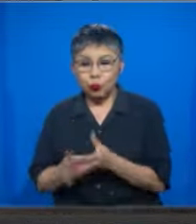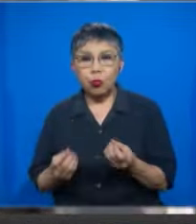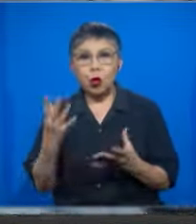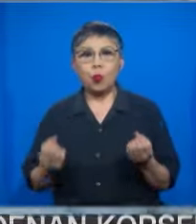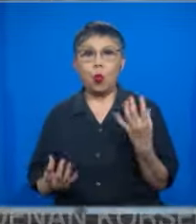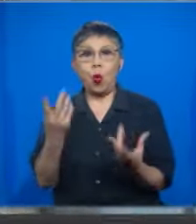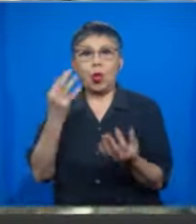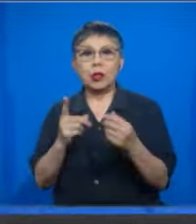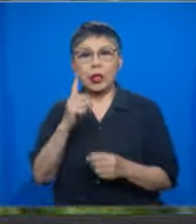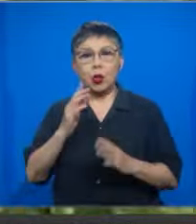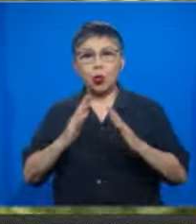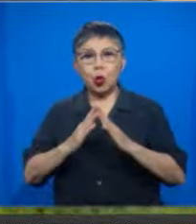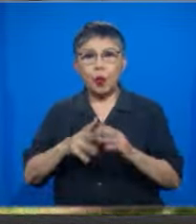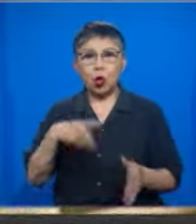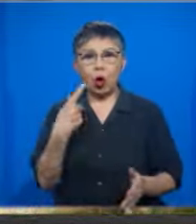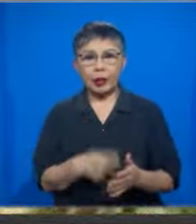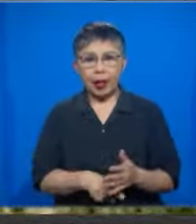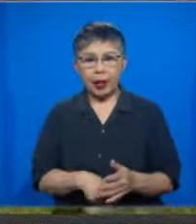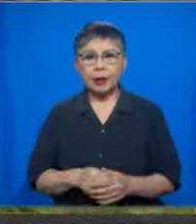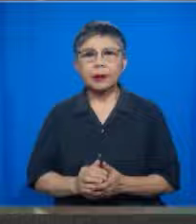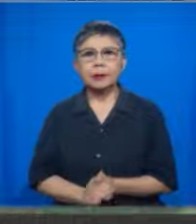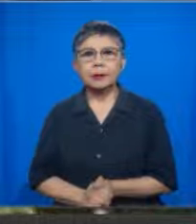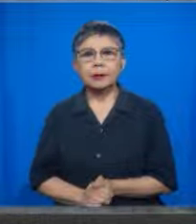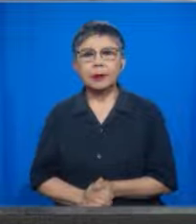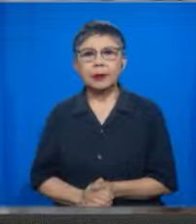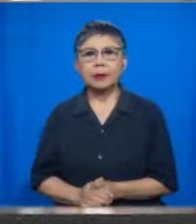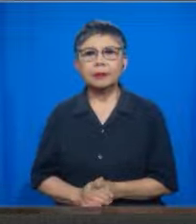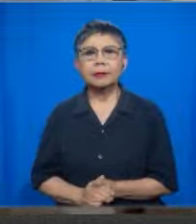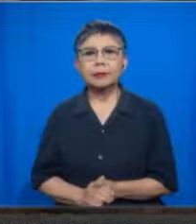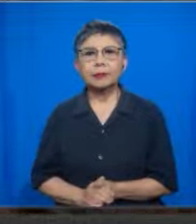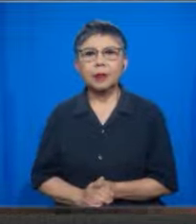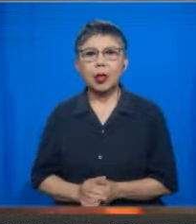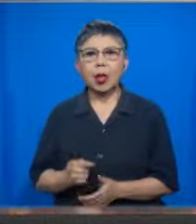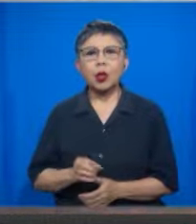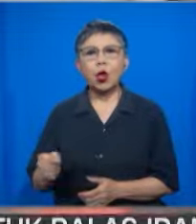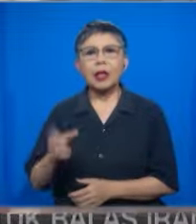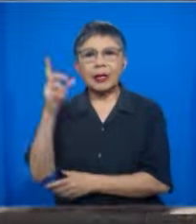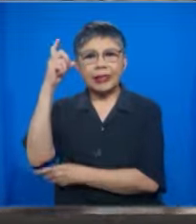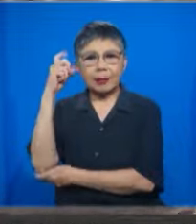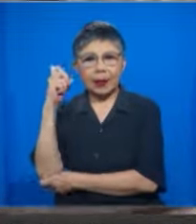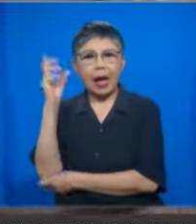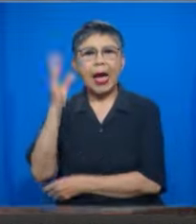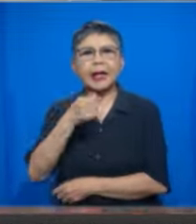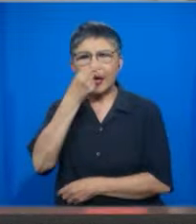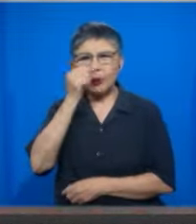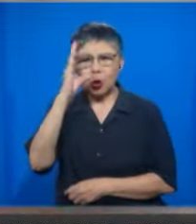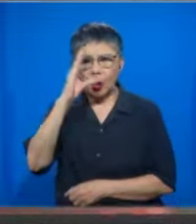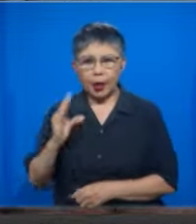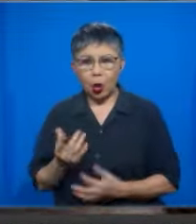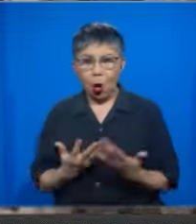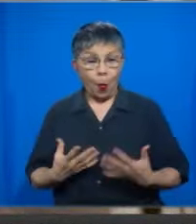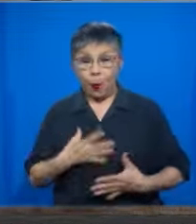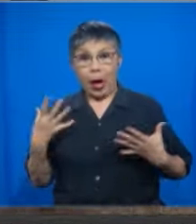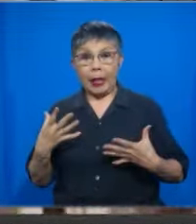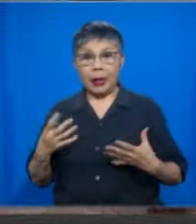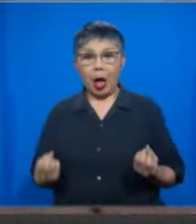Kobaran api menghanguskan sebuah rumah kontrakan di Kelurahan Bantarsari, Kecamatan Bungur Sari, Kota Tasikmalaya, Kamis sore. Kepanikan warga sempat terjadi